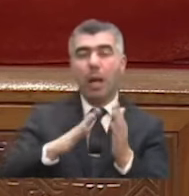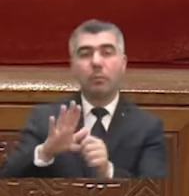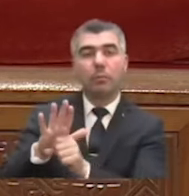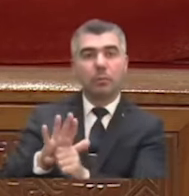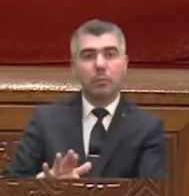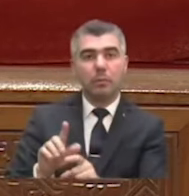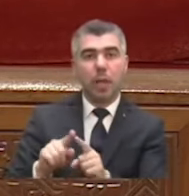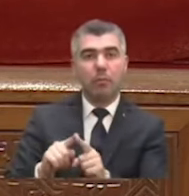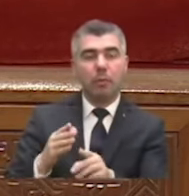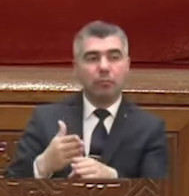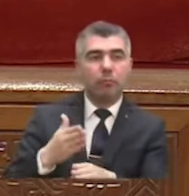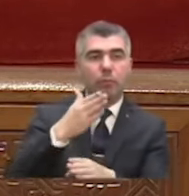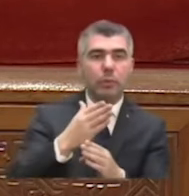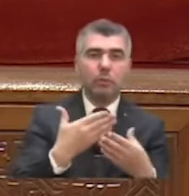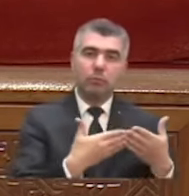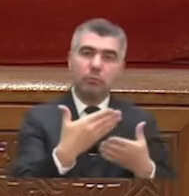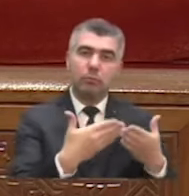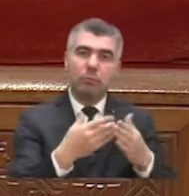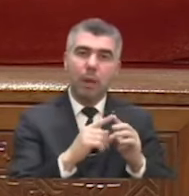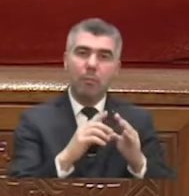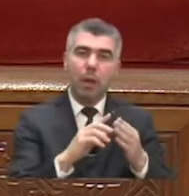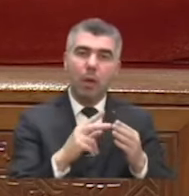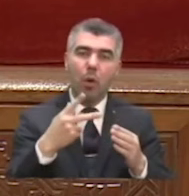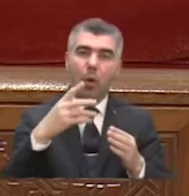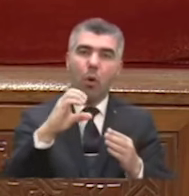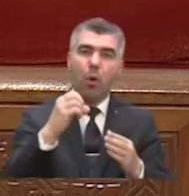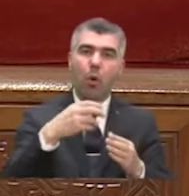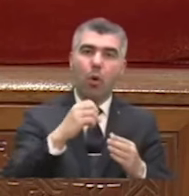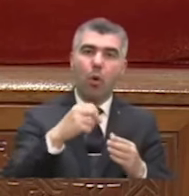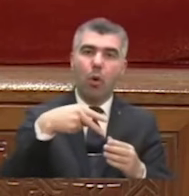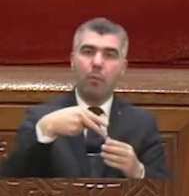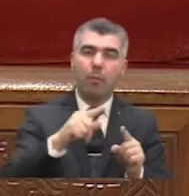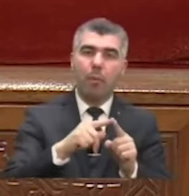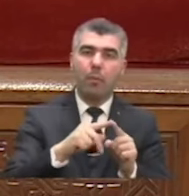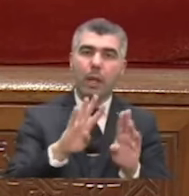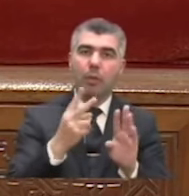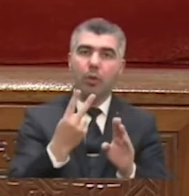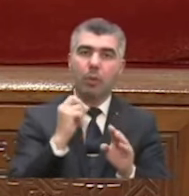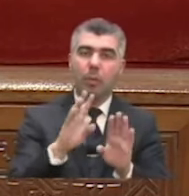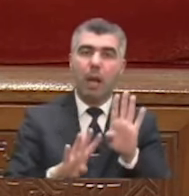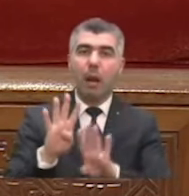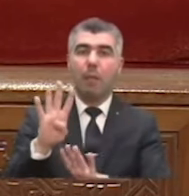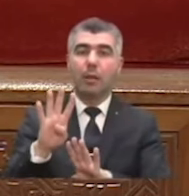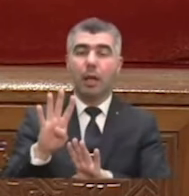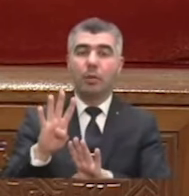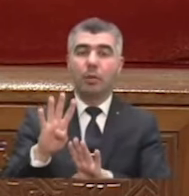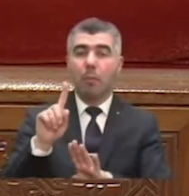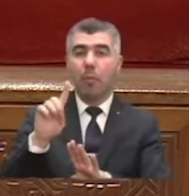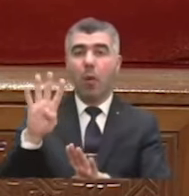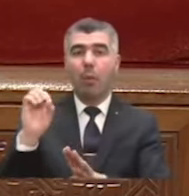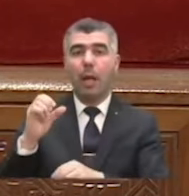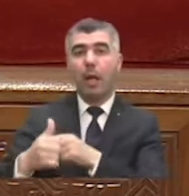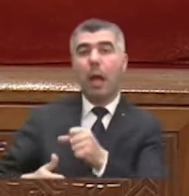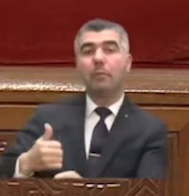كأن مشاركتنا في المفاوضات المناخية العالمية بدأت كتضايق. المملكة المغربية عندها 14 قرن